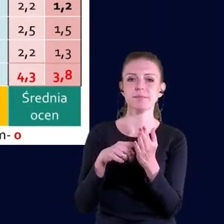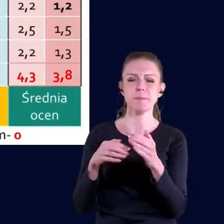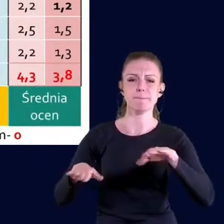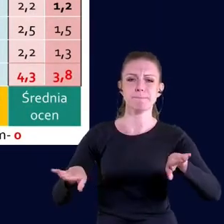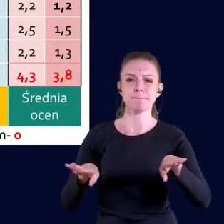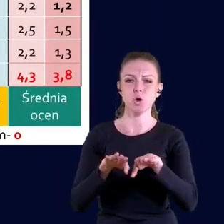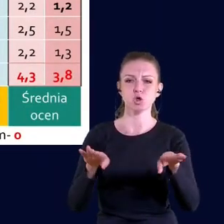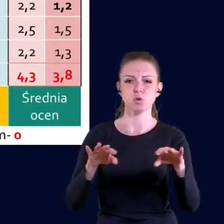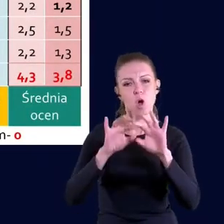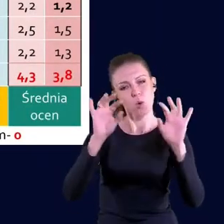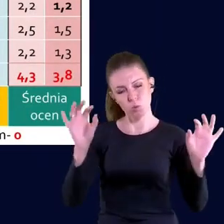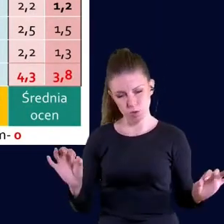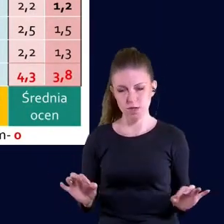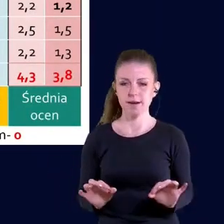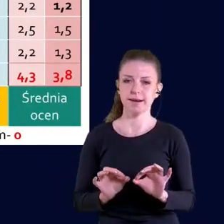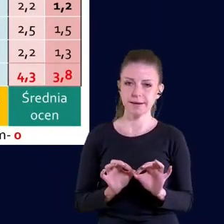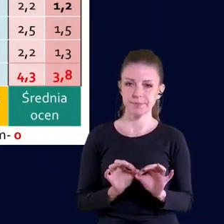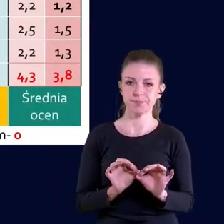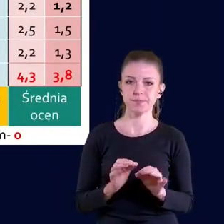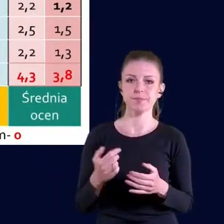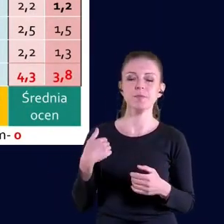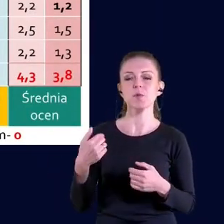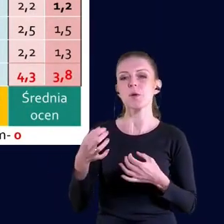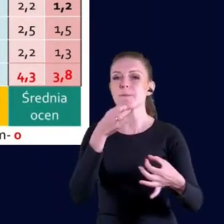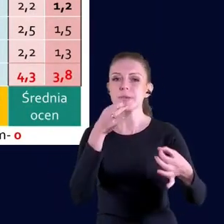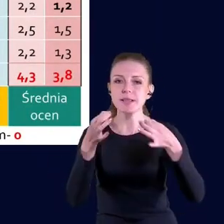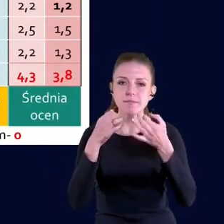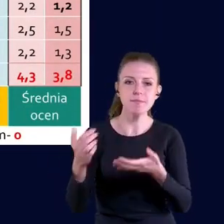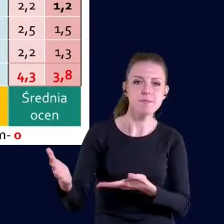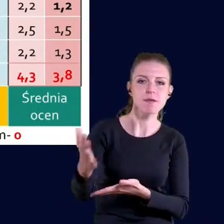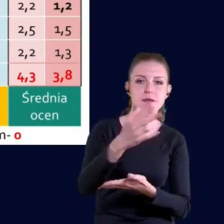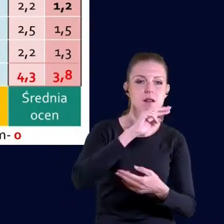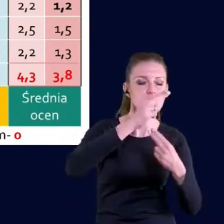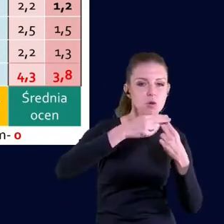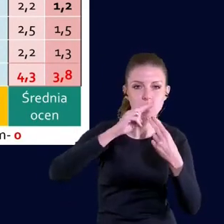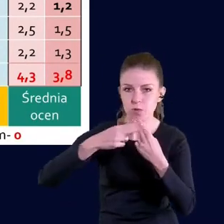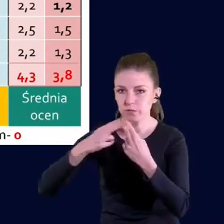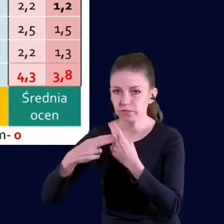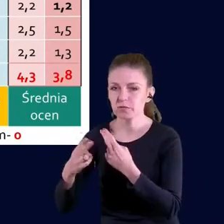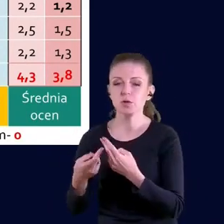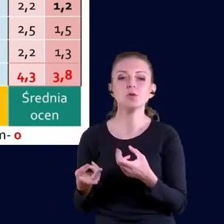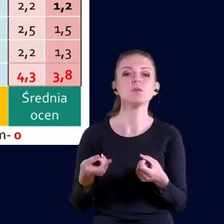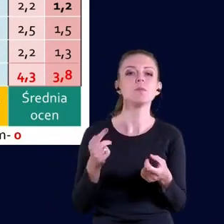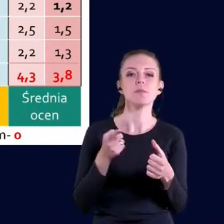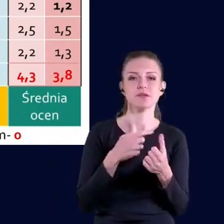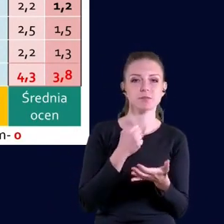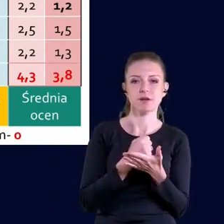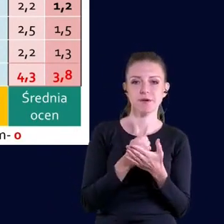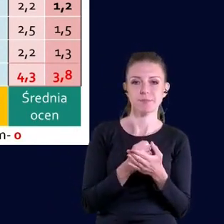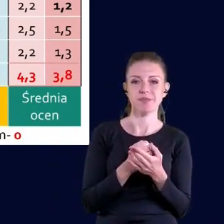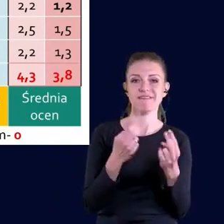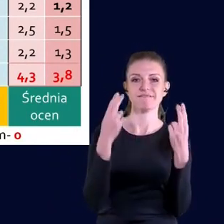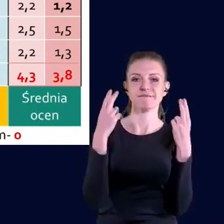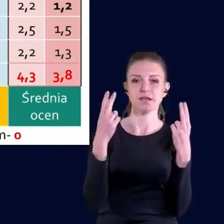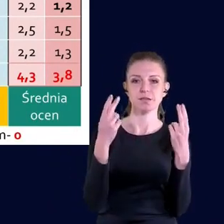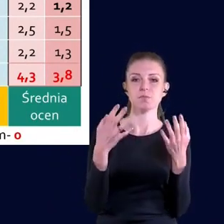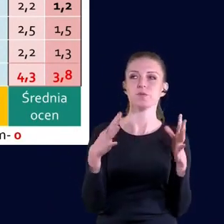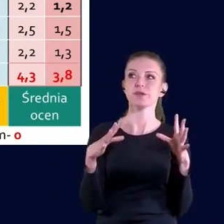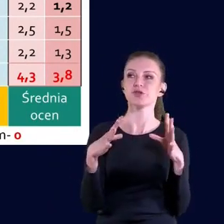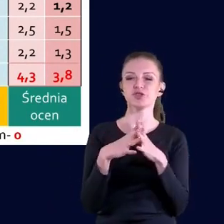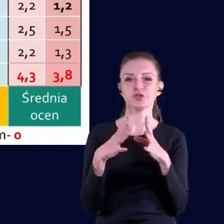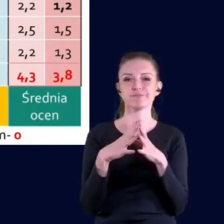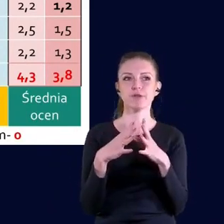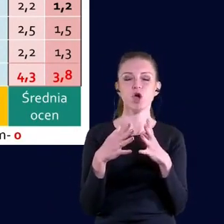ogólnym Zebrałam odpowiedzi na pytania o Po pierwsze ważność 10 obszarów otwartej